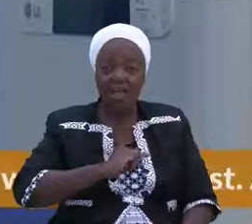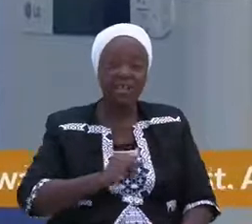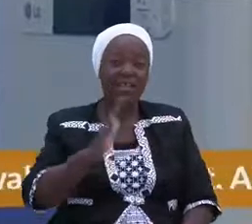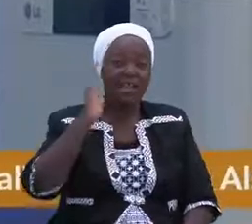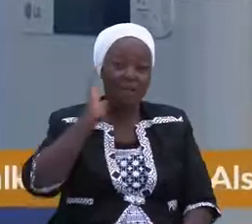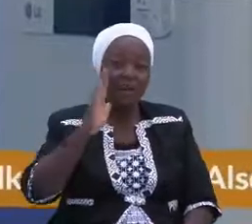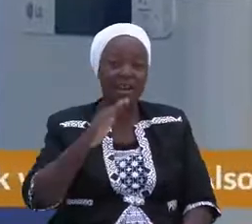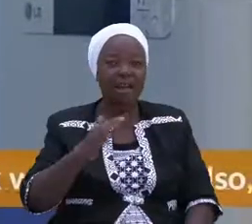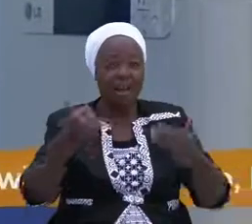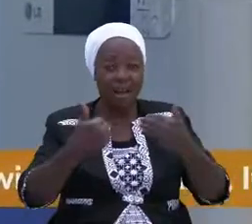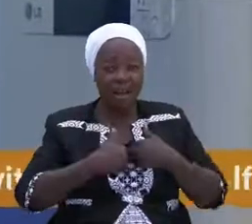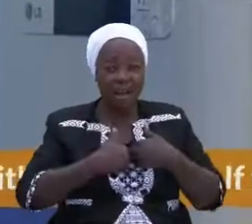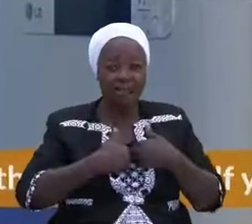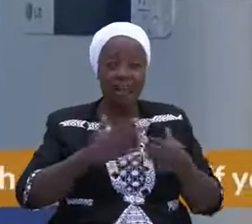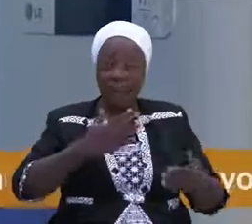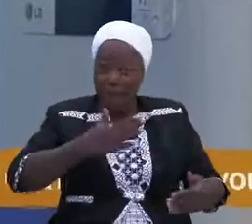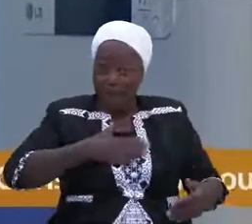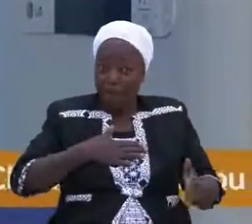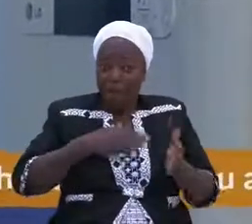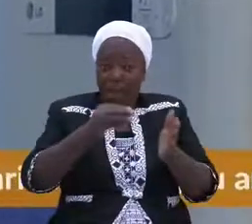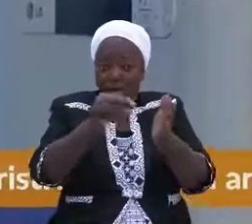J'aurai un témoignage.